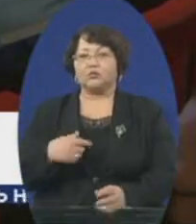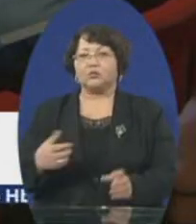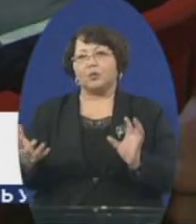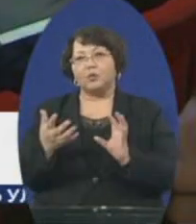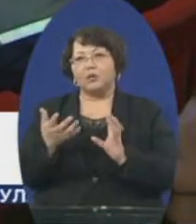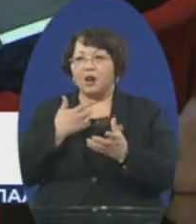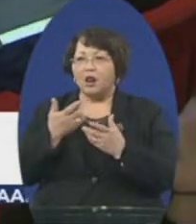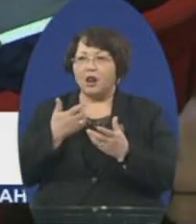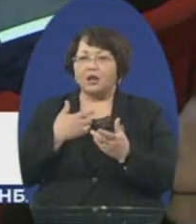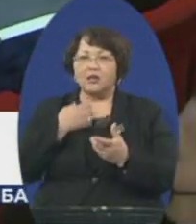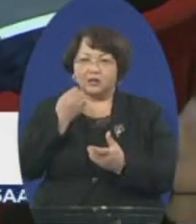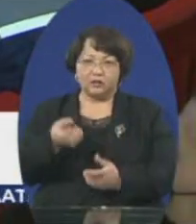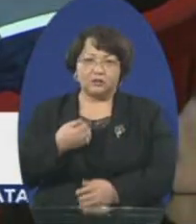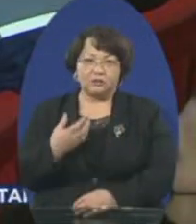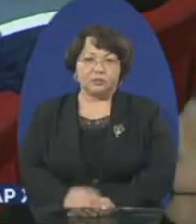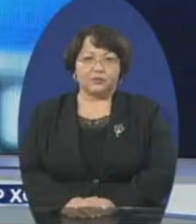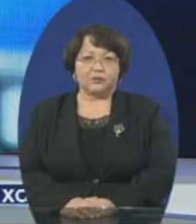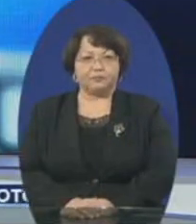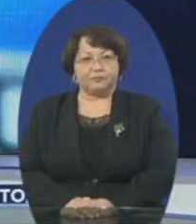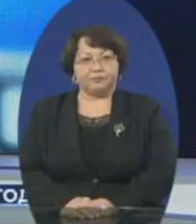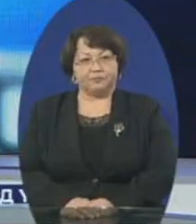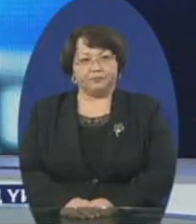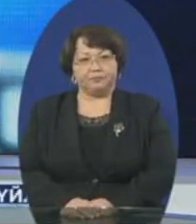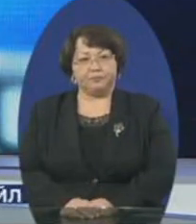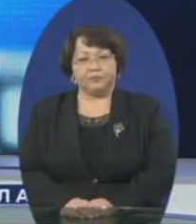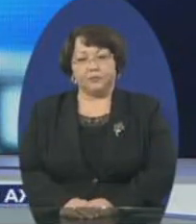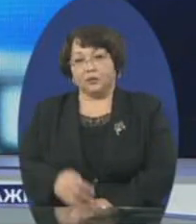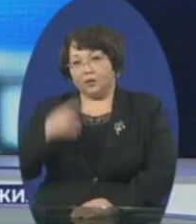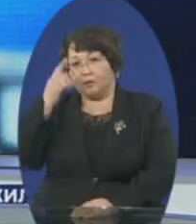хэлж байсан юм а. Монгол Улсын нийгэм эдийн засгийг тулгараад байгаа